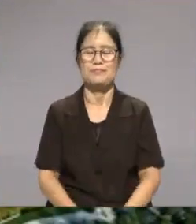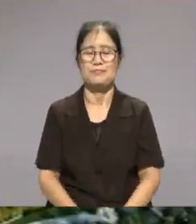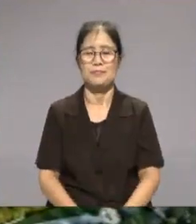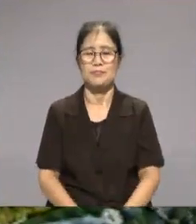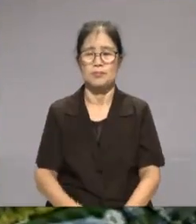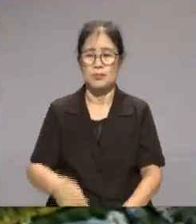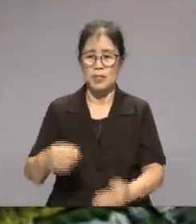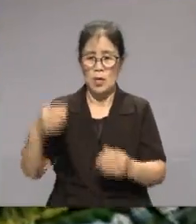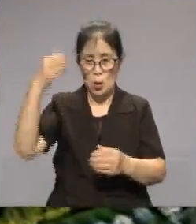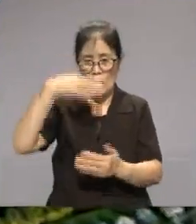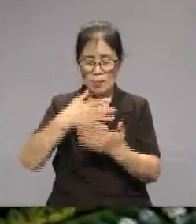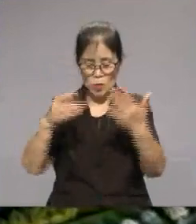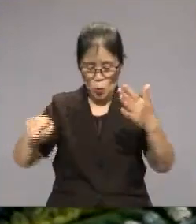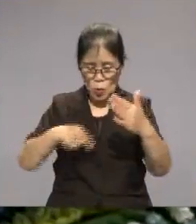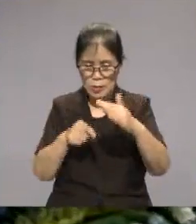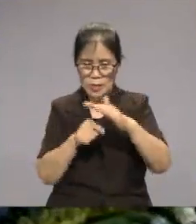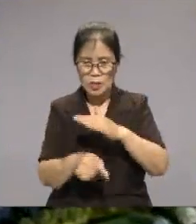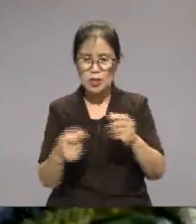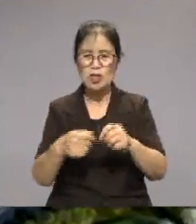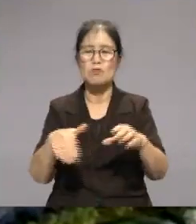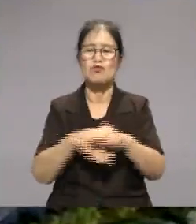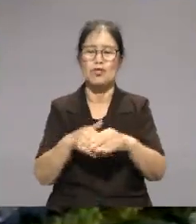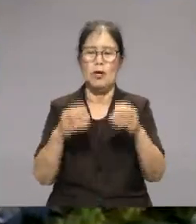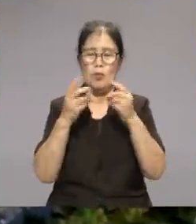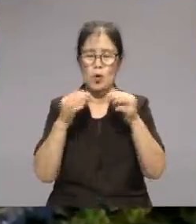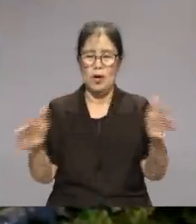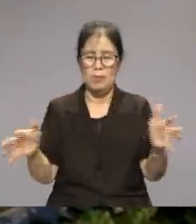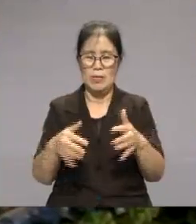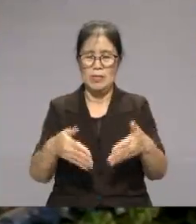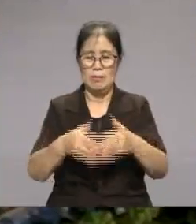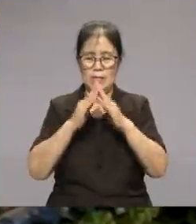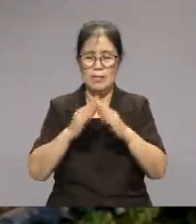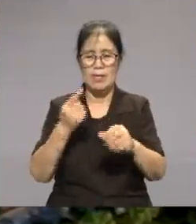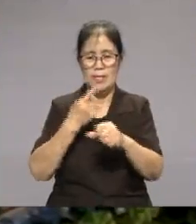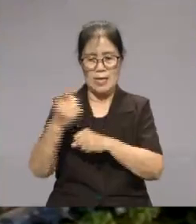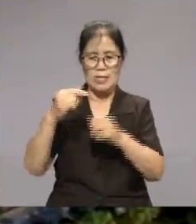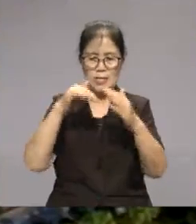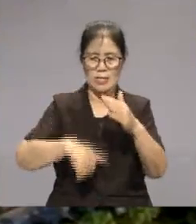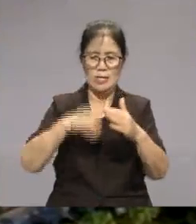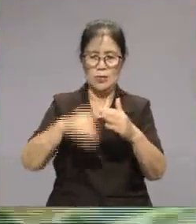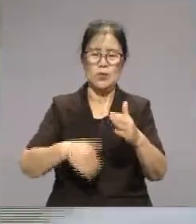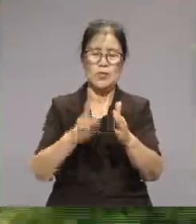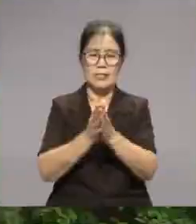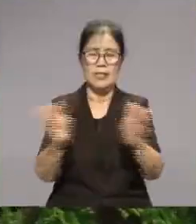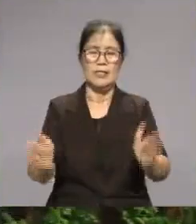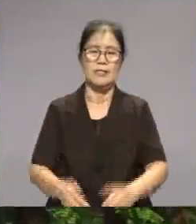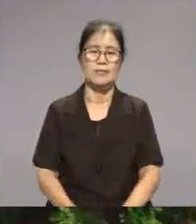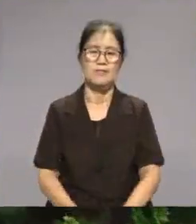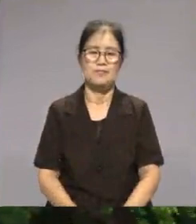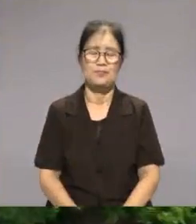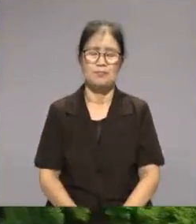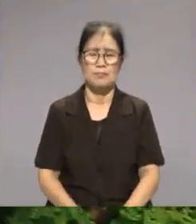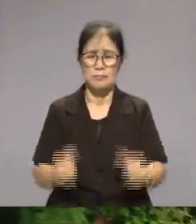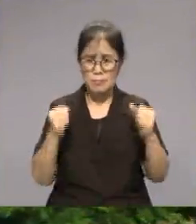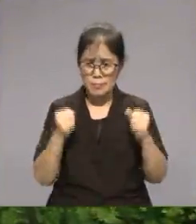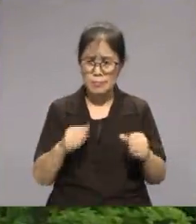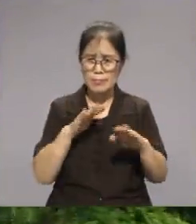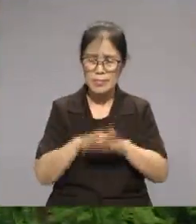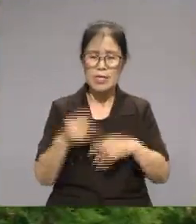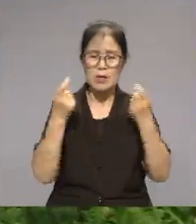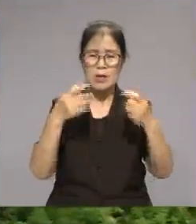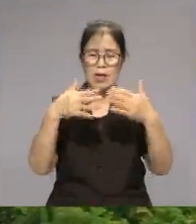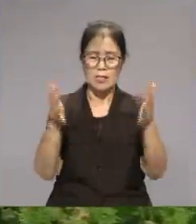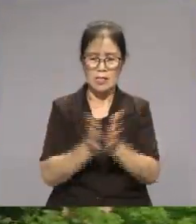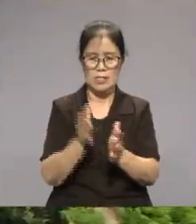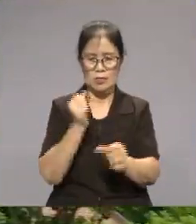광명동굴 인근에도 문화복합단지를 조성하는데 내년 착공에 들어갑니다. 최류형 관광단지 조성과